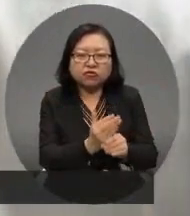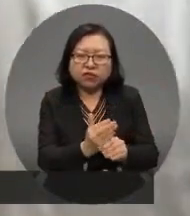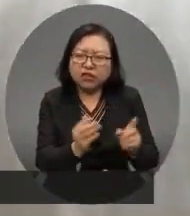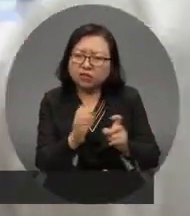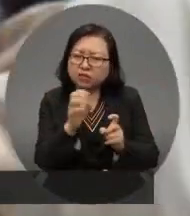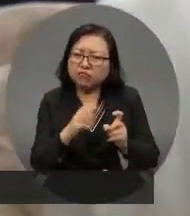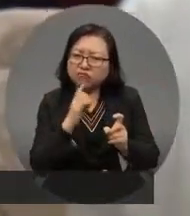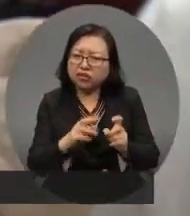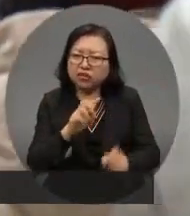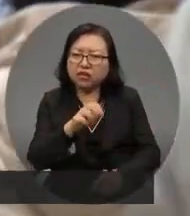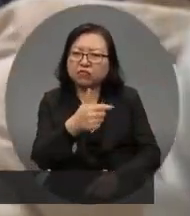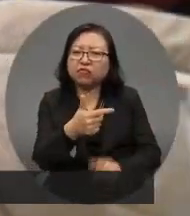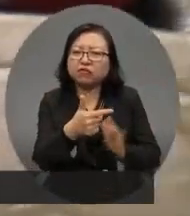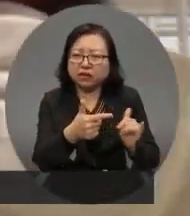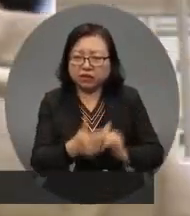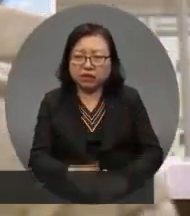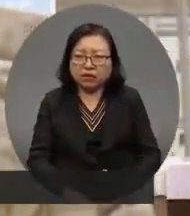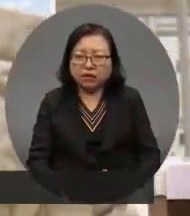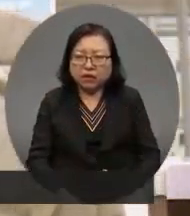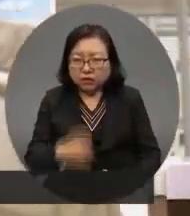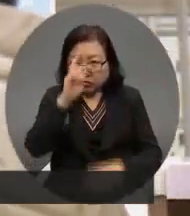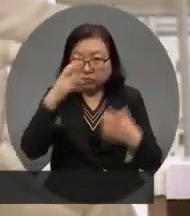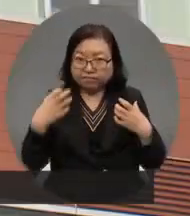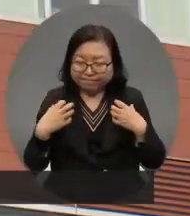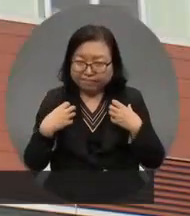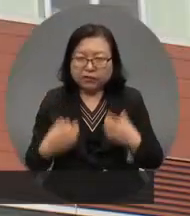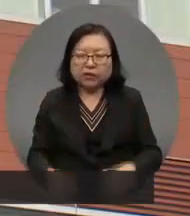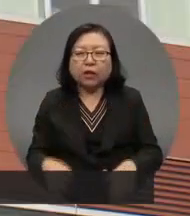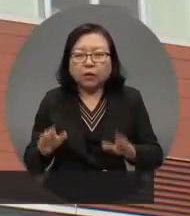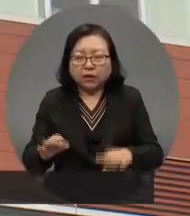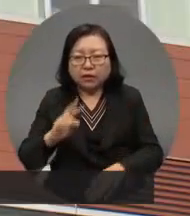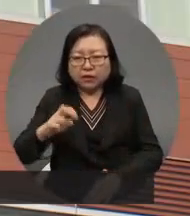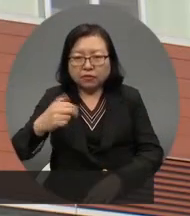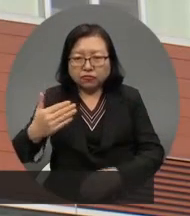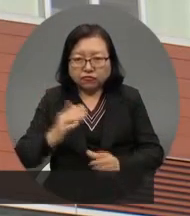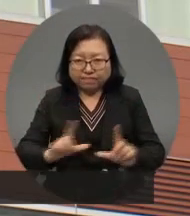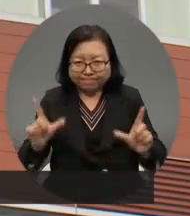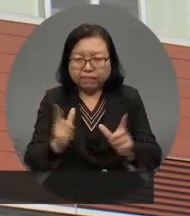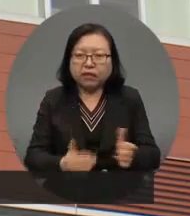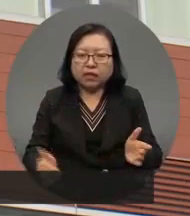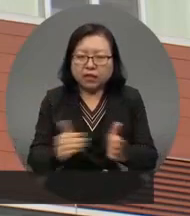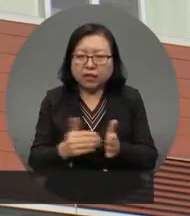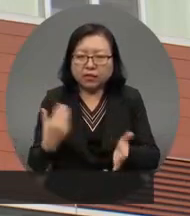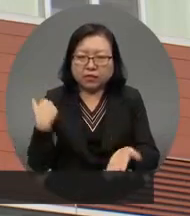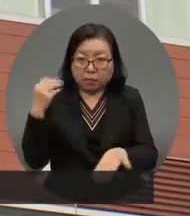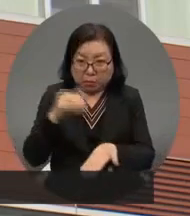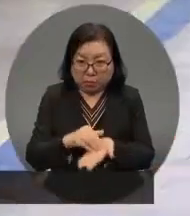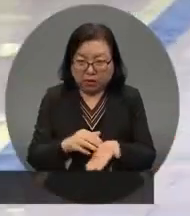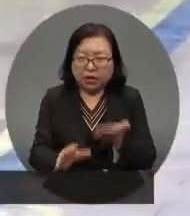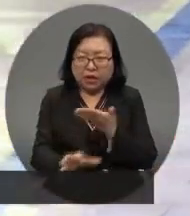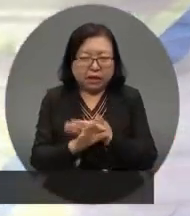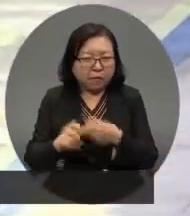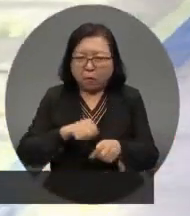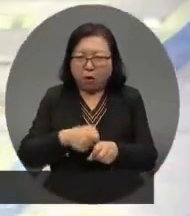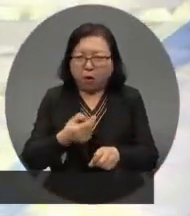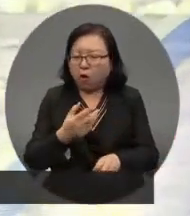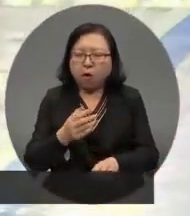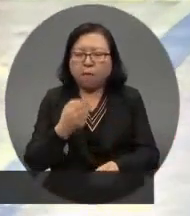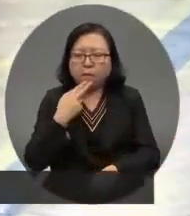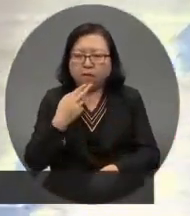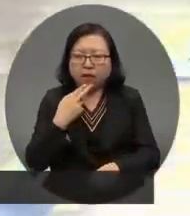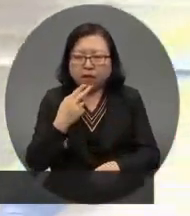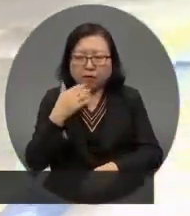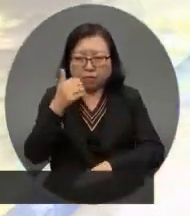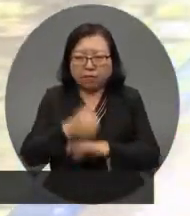남짓한 16명. 정부는 전공의들에게 오는 29일까지 복귀하면 책임을 묻지 않겠다며 최후 통첩을 날린